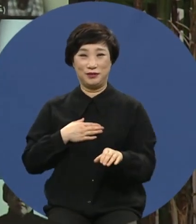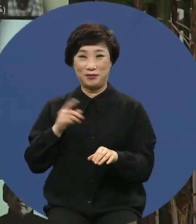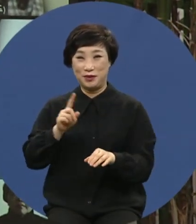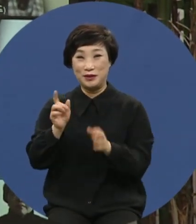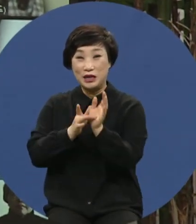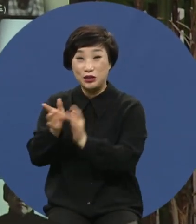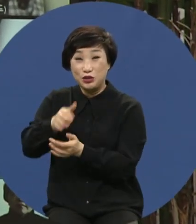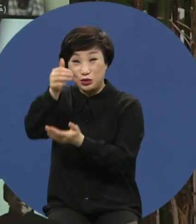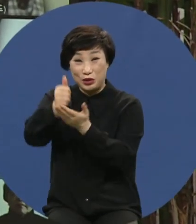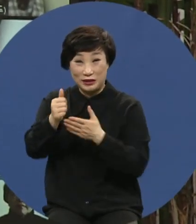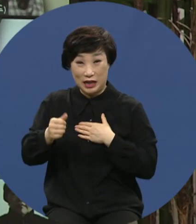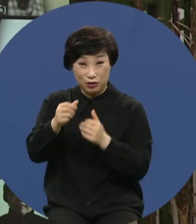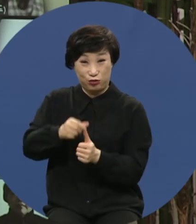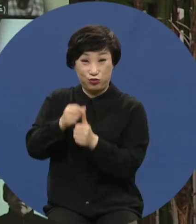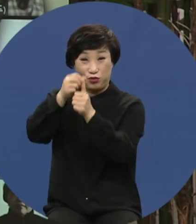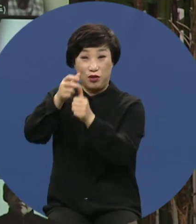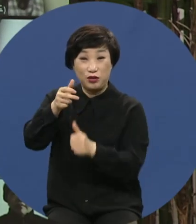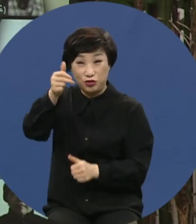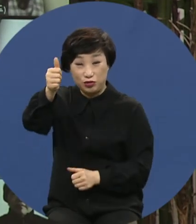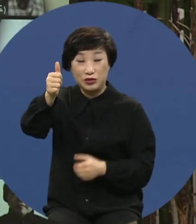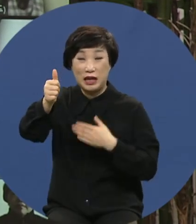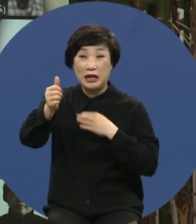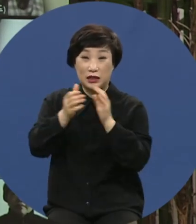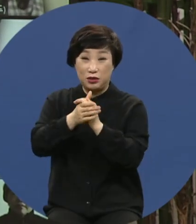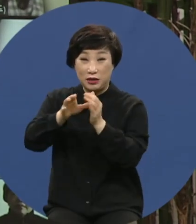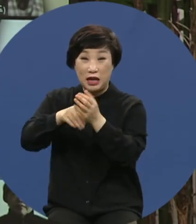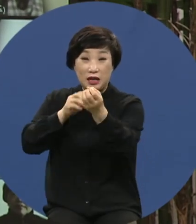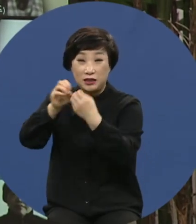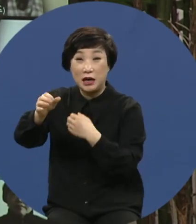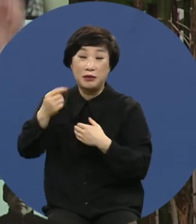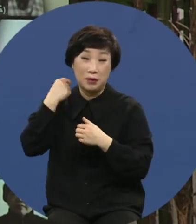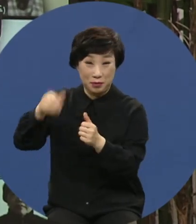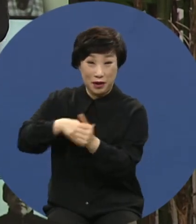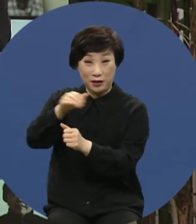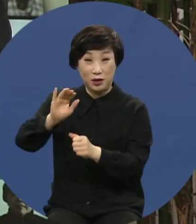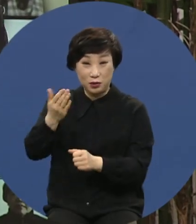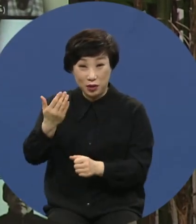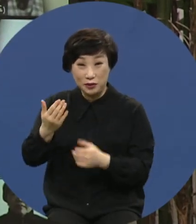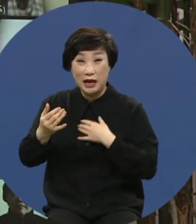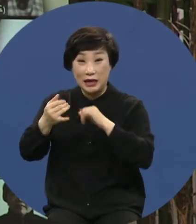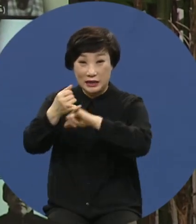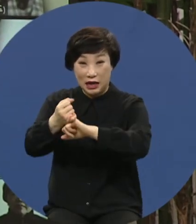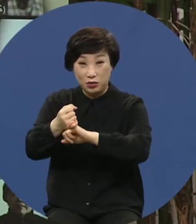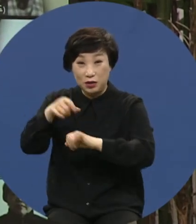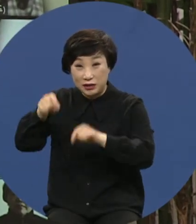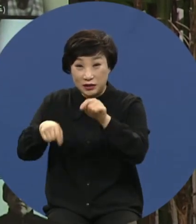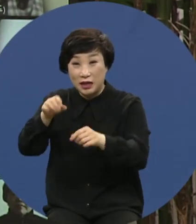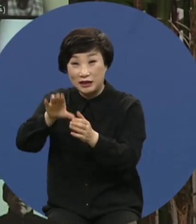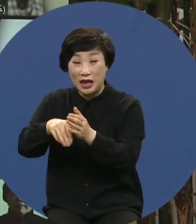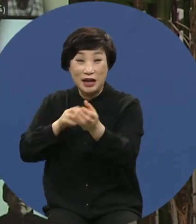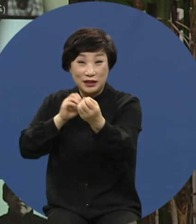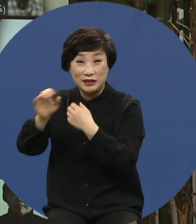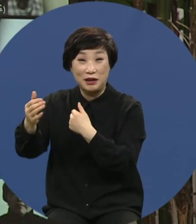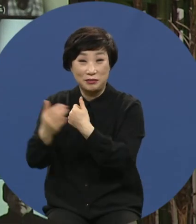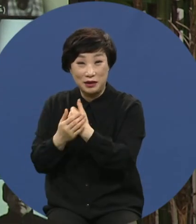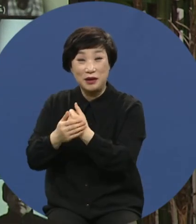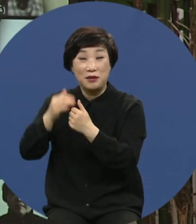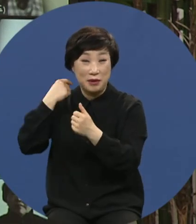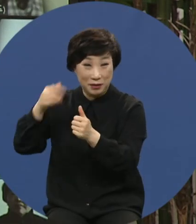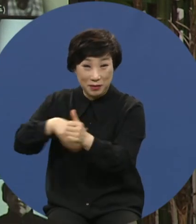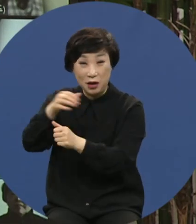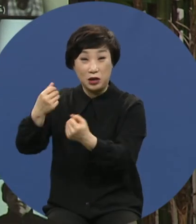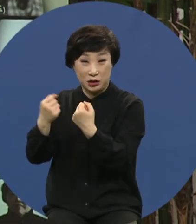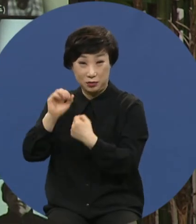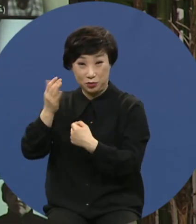예수가 나의 구원자요, 기도할 때 응답하는 배경이요, 약속을 실천할 때 이루어지는 배경이요,